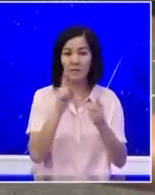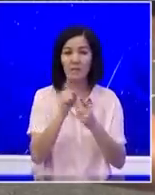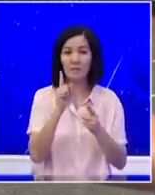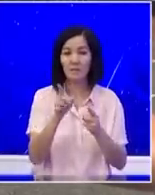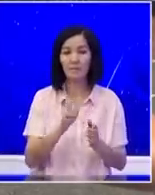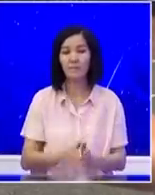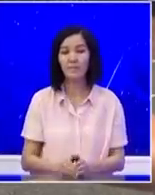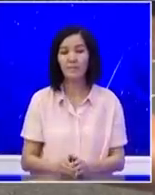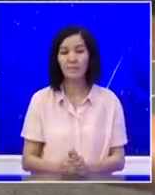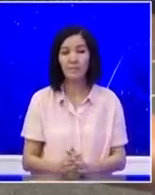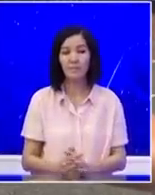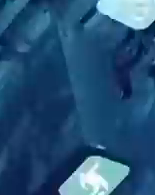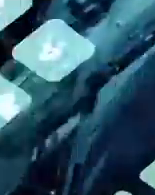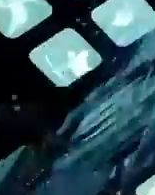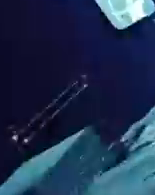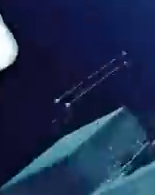Қалиев, Жетісу телеарнасы.